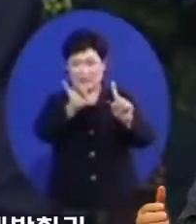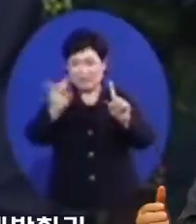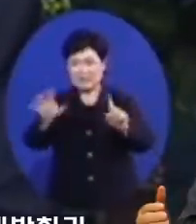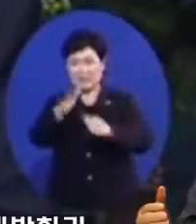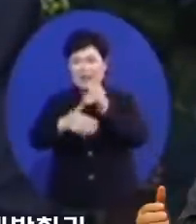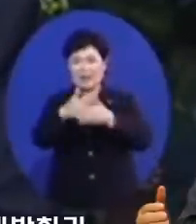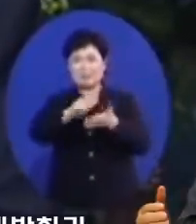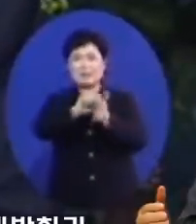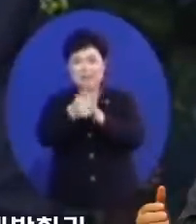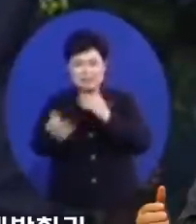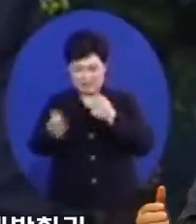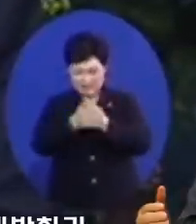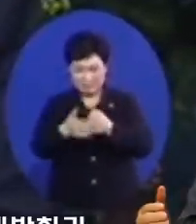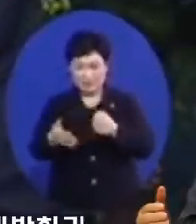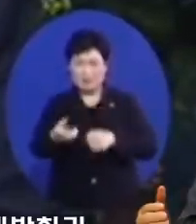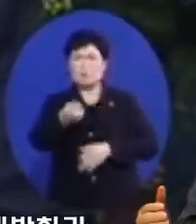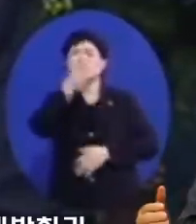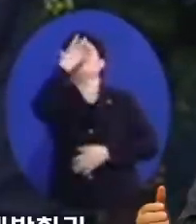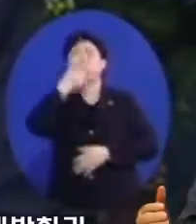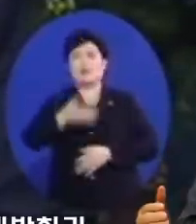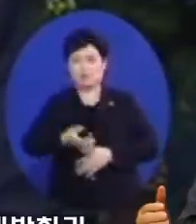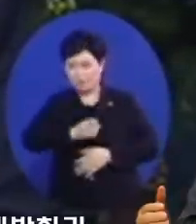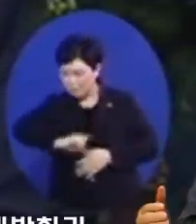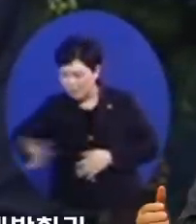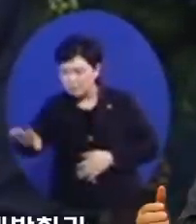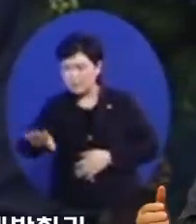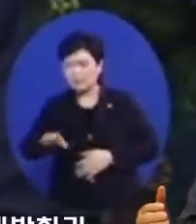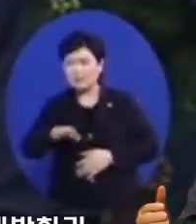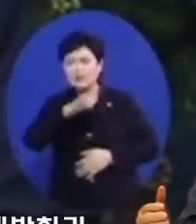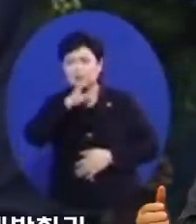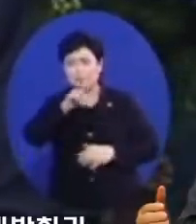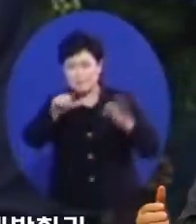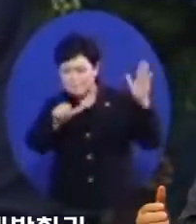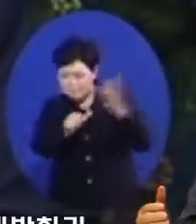하나님의 자녀니까 못나고 버림받고 패배하고